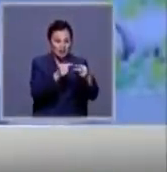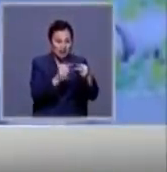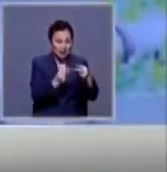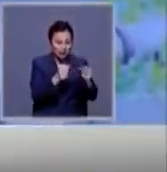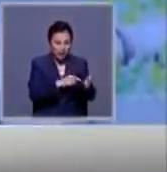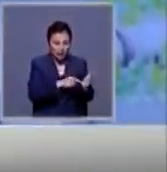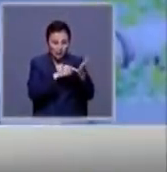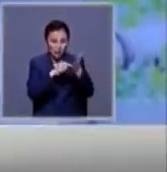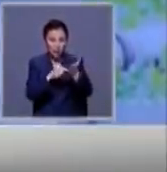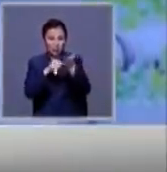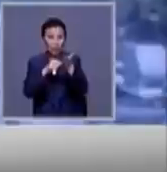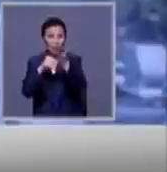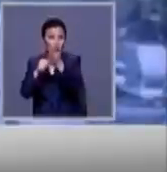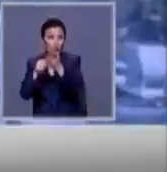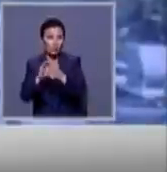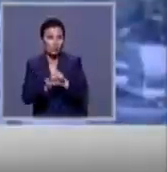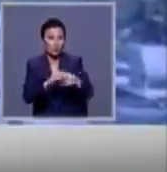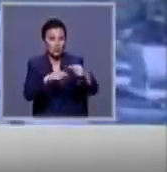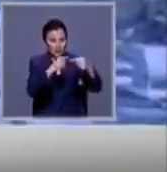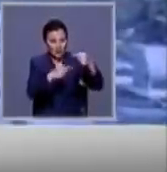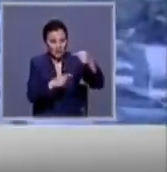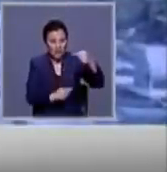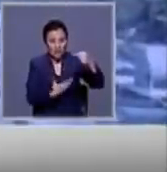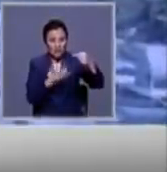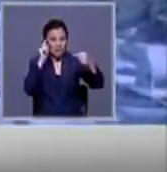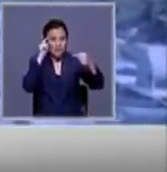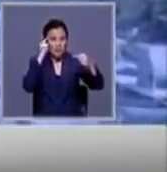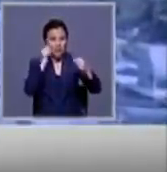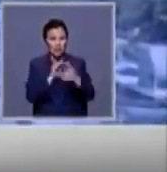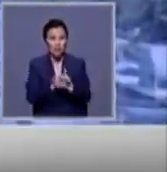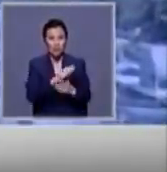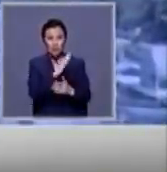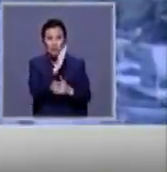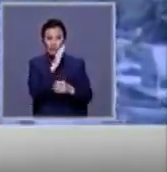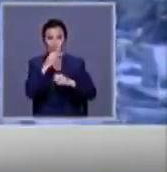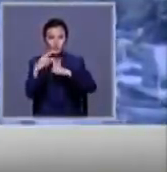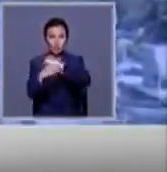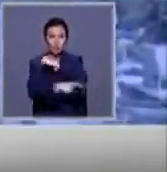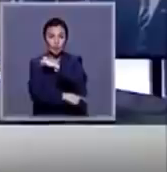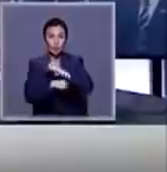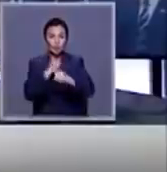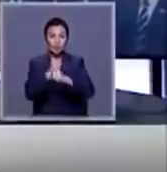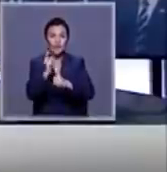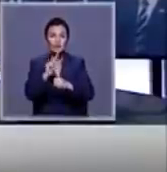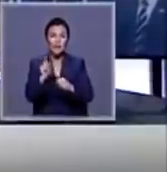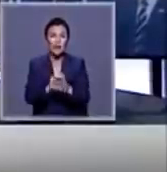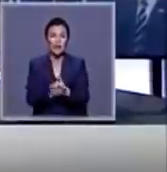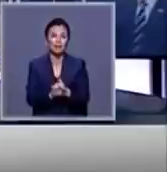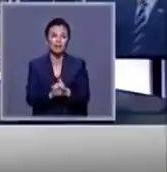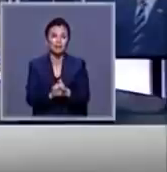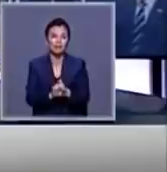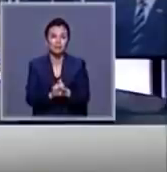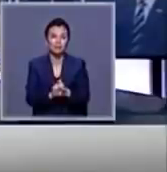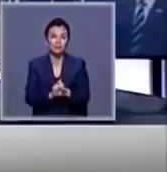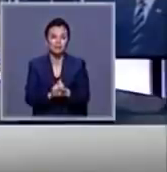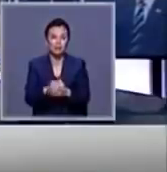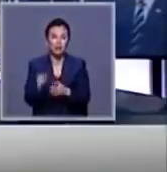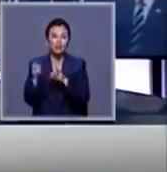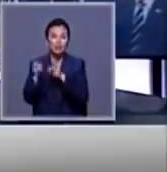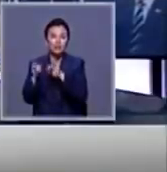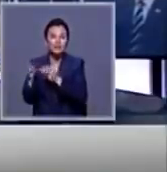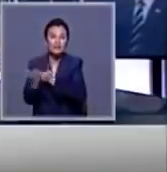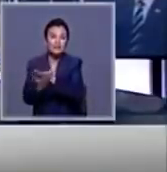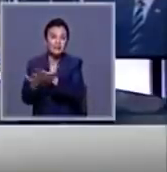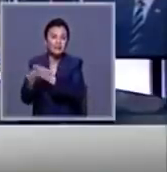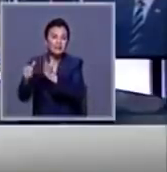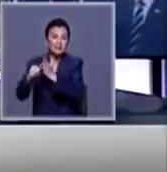อ้าวแล้วถ้าสมมติ ส่งลำดับ อ้าวแล้วถ้าสมมติมันเกิดว่ามีการทุจริตไม่เที่ยงธรรม อ๋ออันนั้นสอยไปอีกต่างหากเขาเดียวเขาจัดการเขาสอบตรวจ